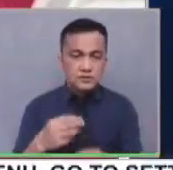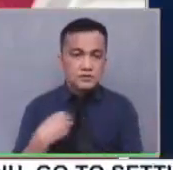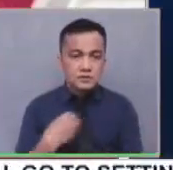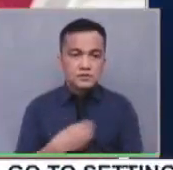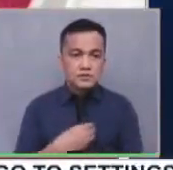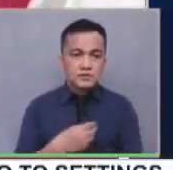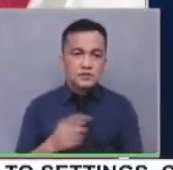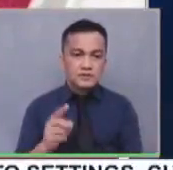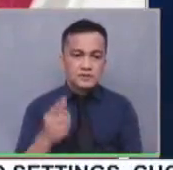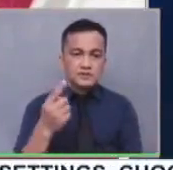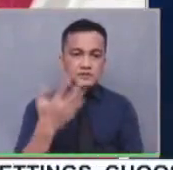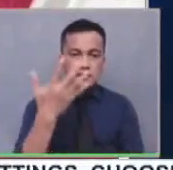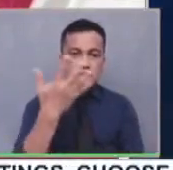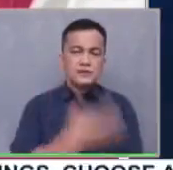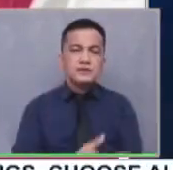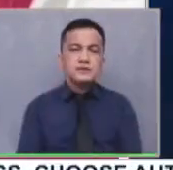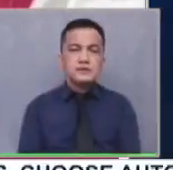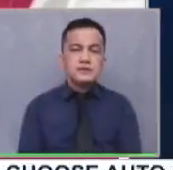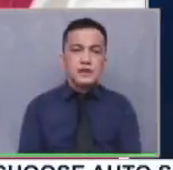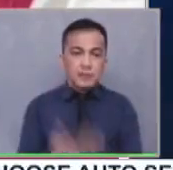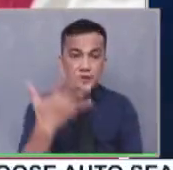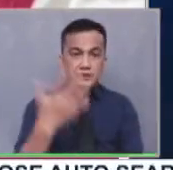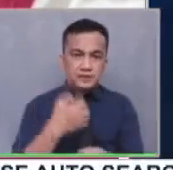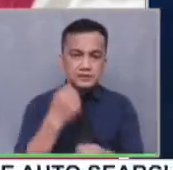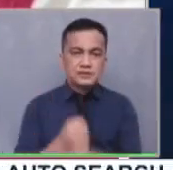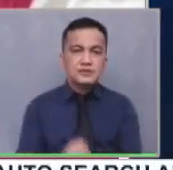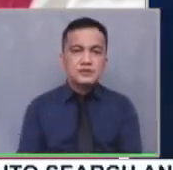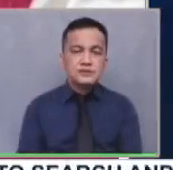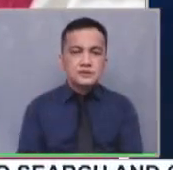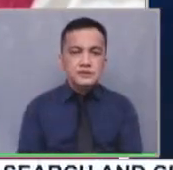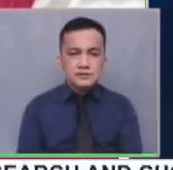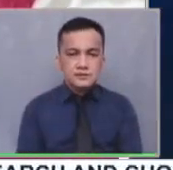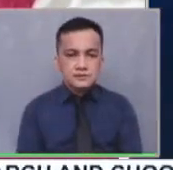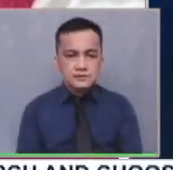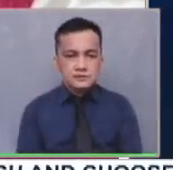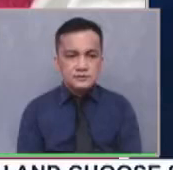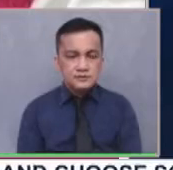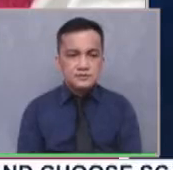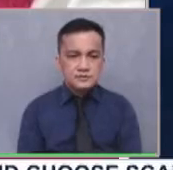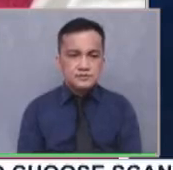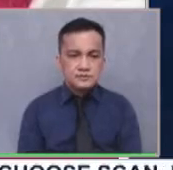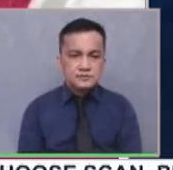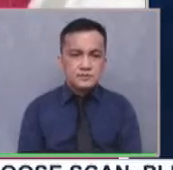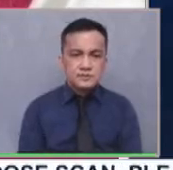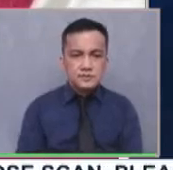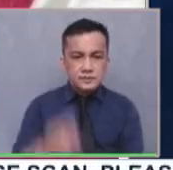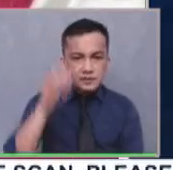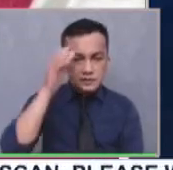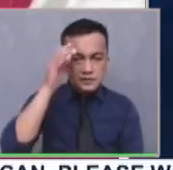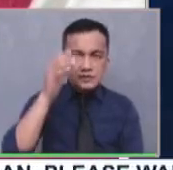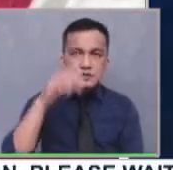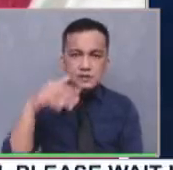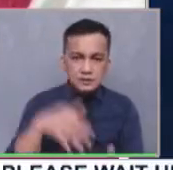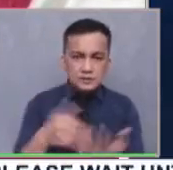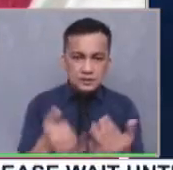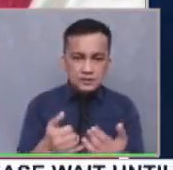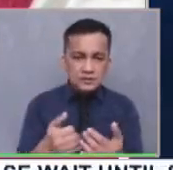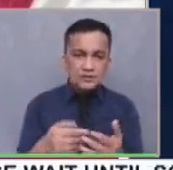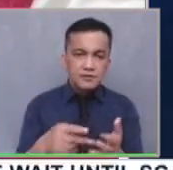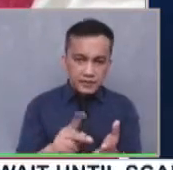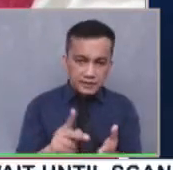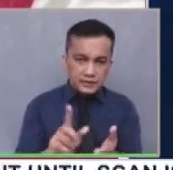taon. Ito po, Yusek Rafi, ay may concept na study now, pay later, kung saan